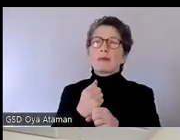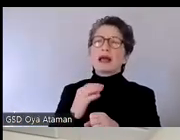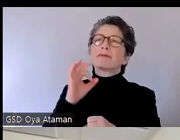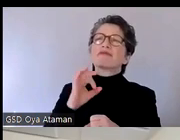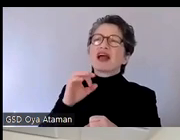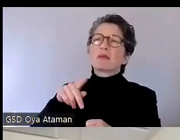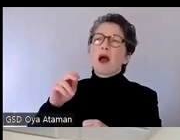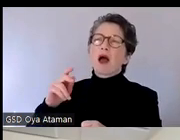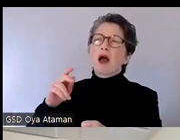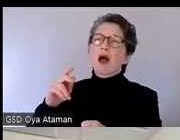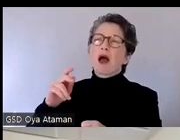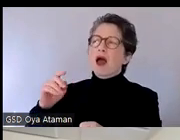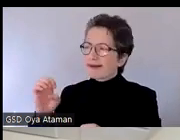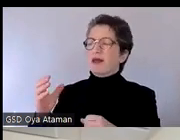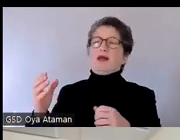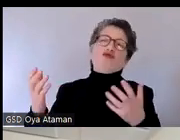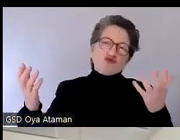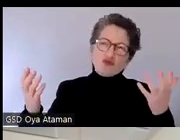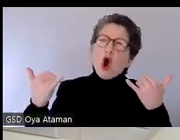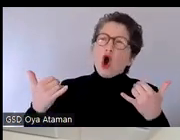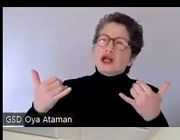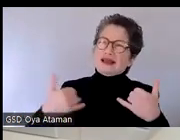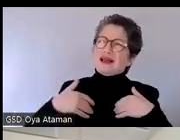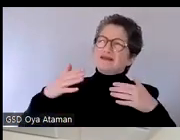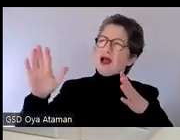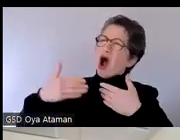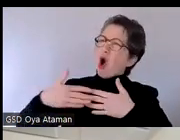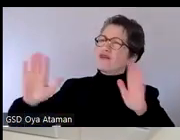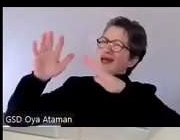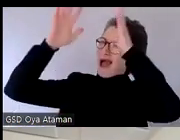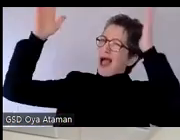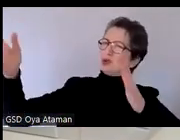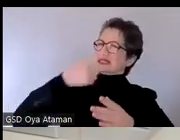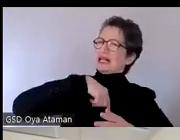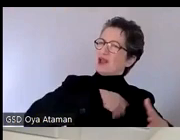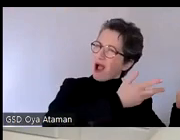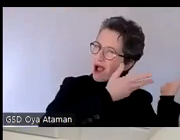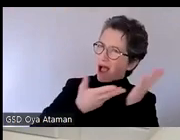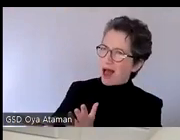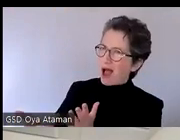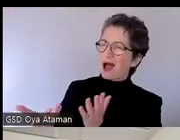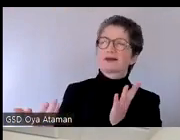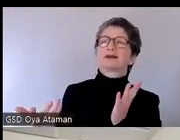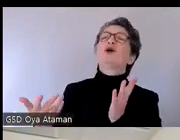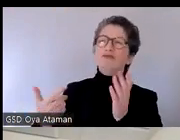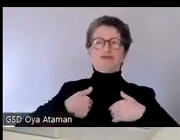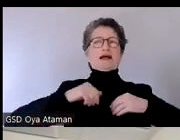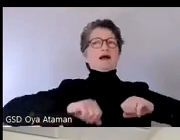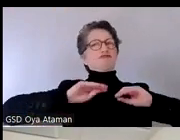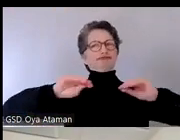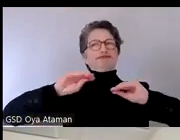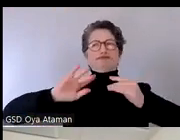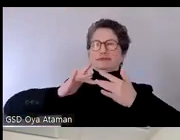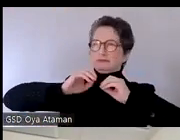jetzt uns hier ihr Haus und Raum zur Verfügung stellt, um dieses Webinar